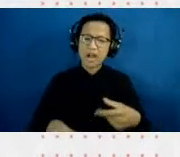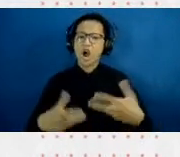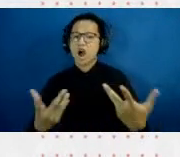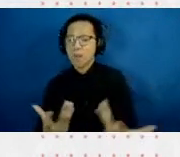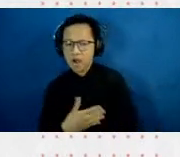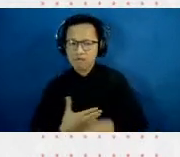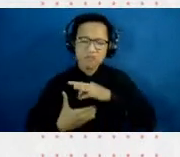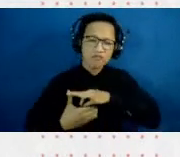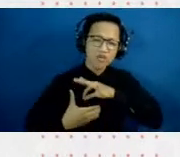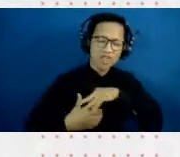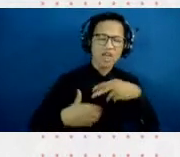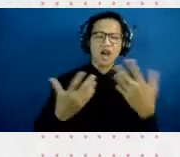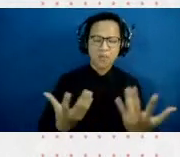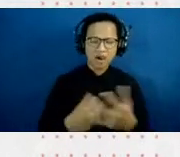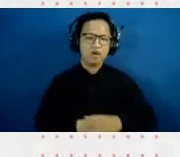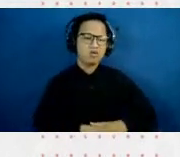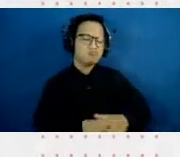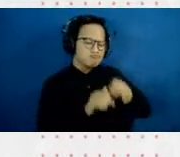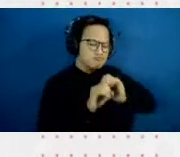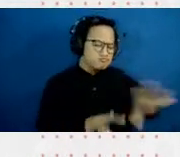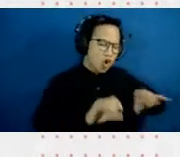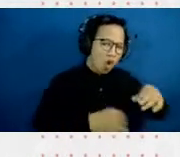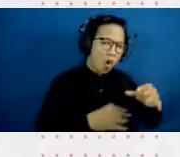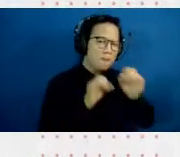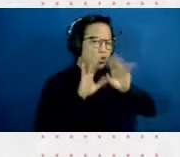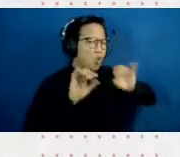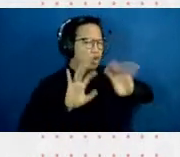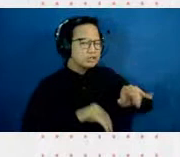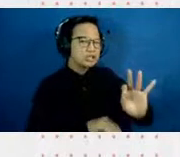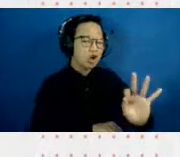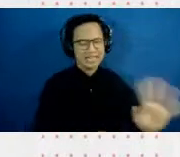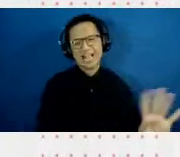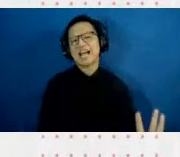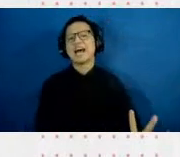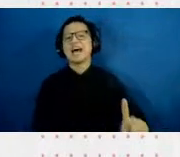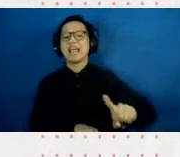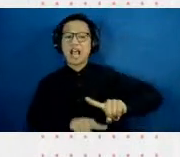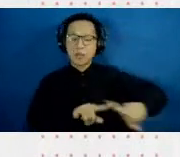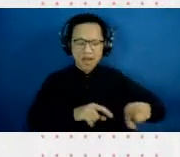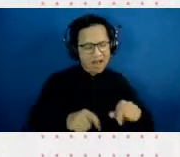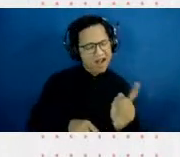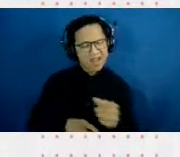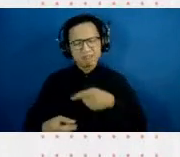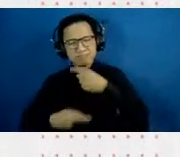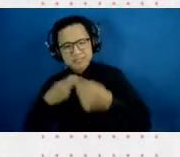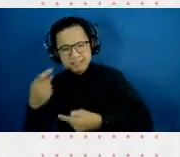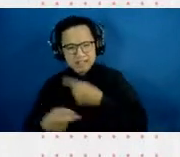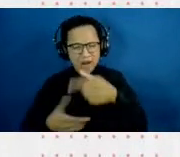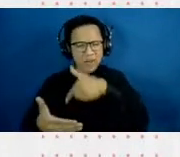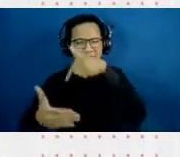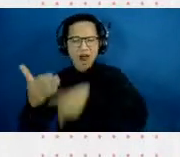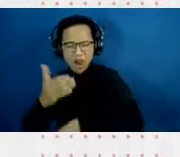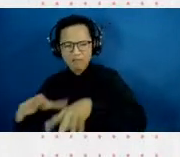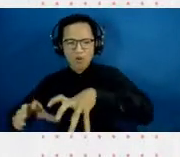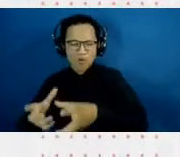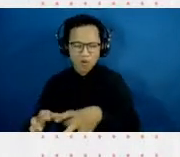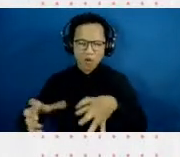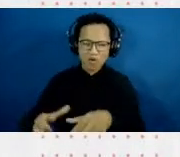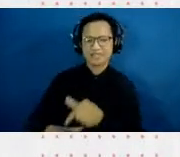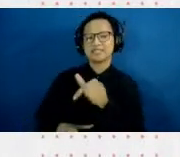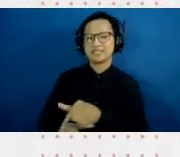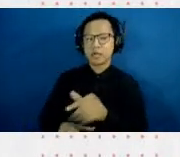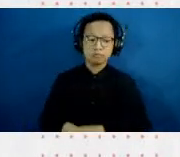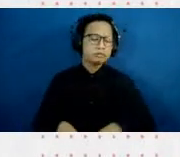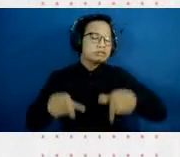hanya menggunakan narasi marketing gitu ya Kak Rachel ya? Betul gitu, karena dengan demikian, kan sekarang produk banyak sekali ya yang ada di pasaran